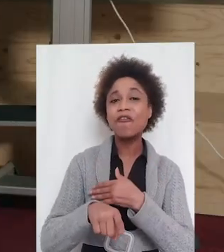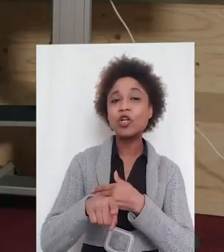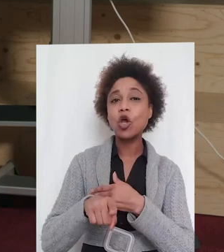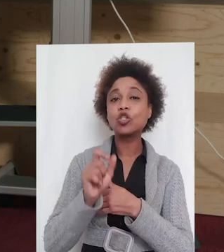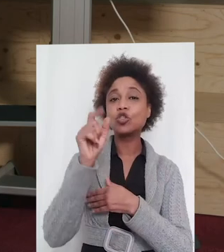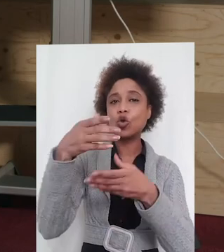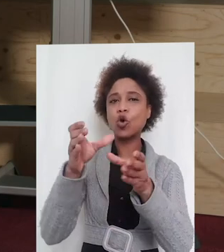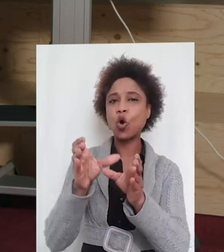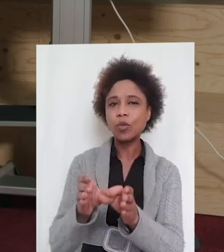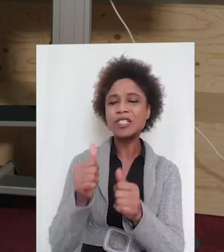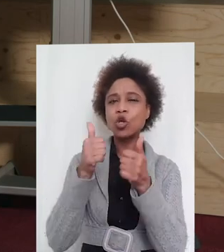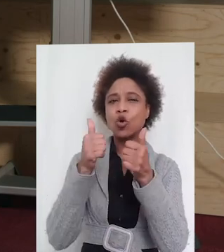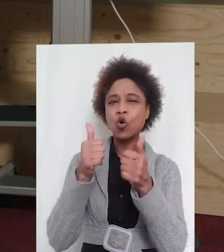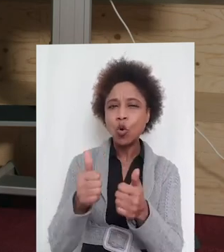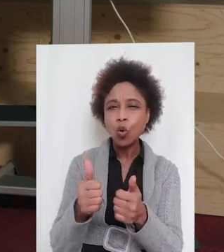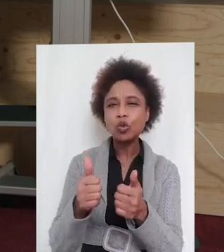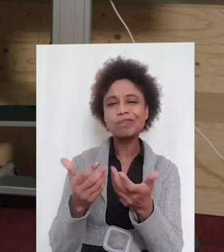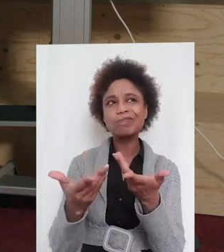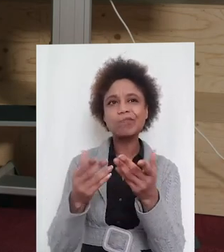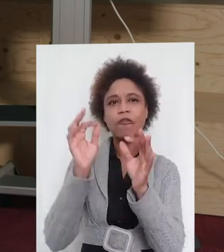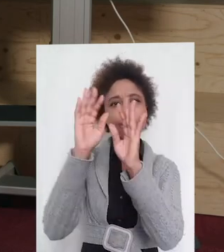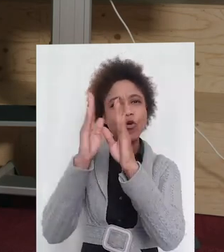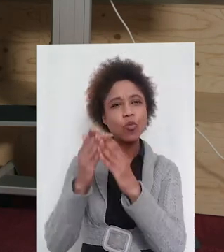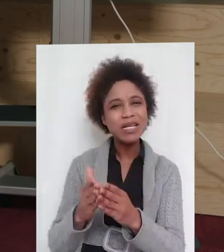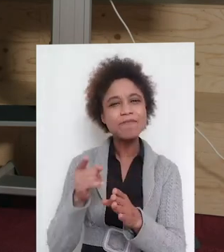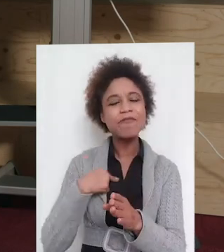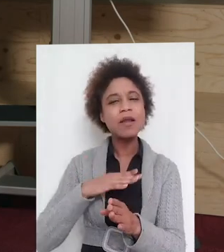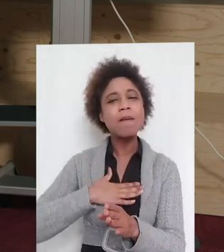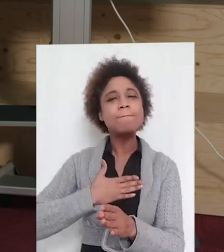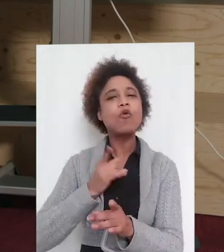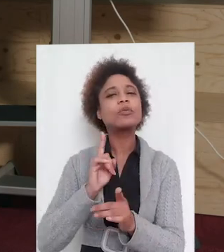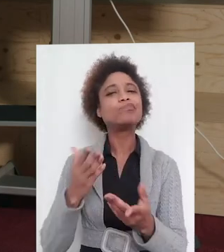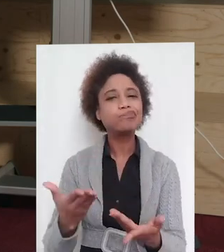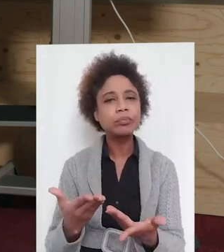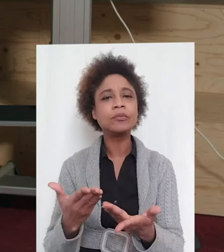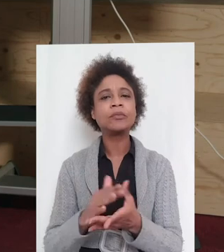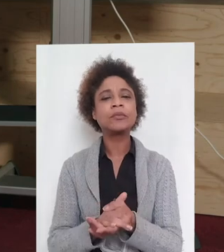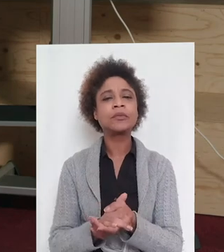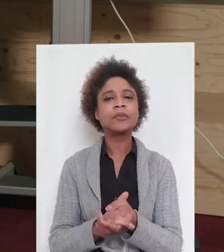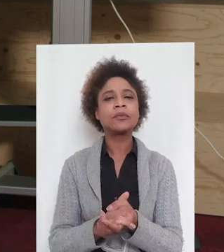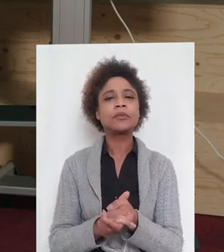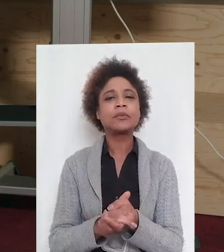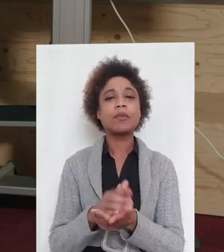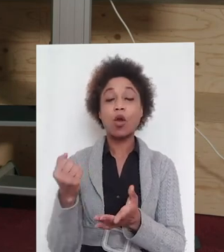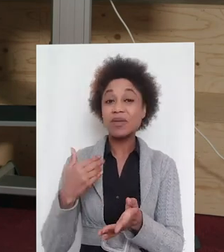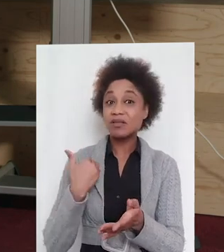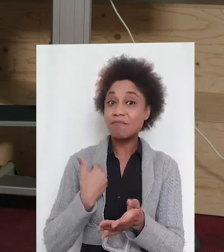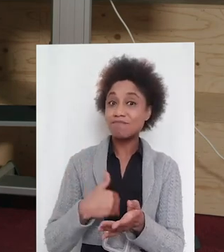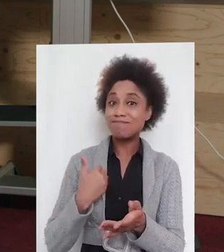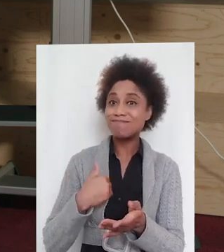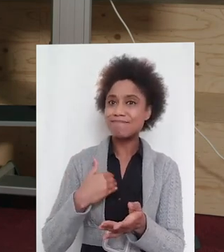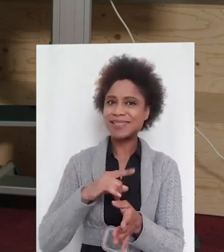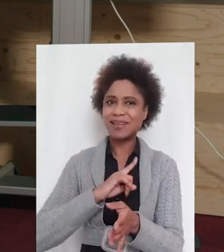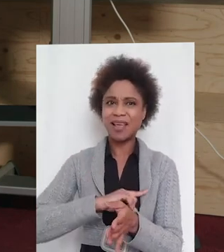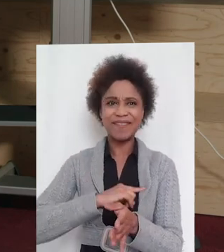goed geformuleerd kan worden wat precies die behoeften zijn, omdat mensen zich ook niet gewend zijn